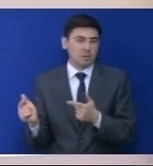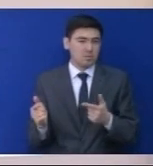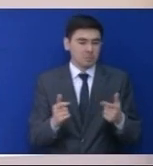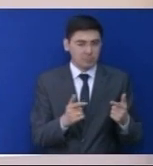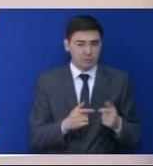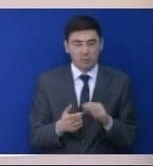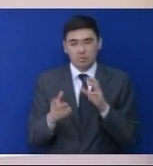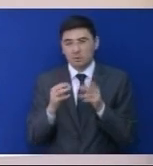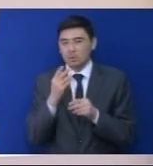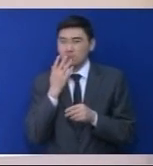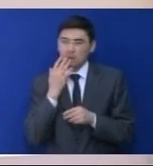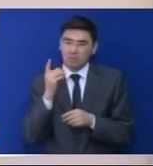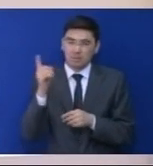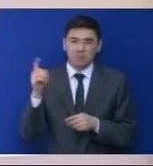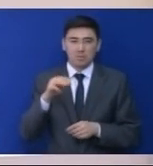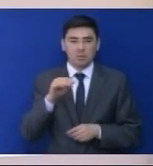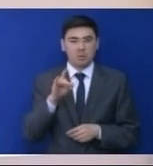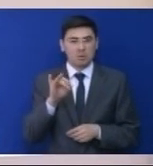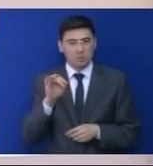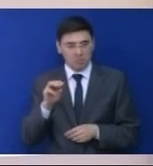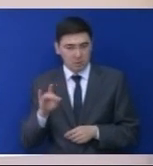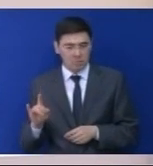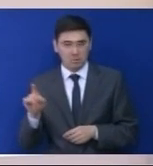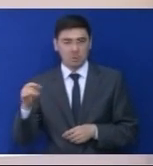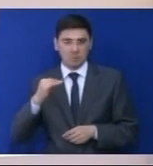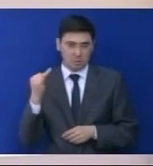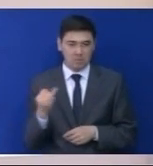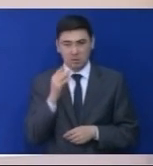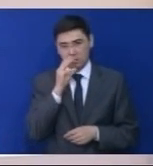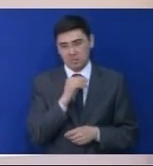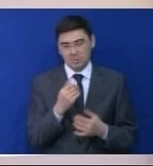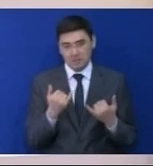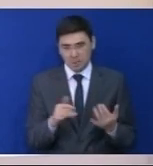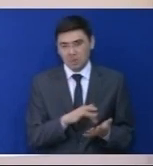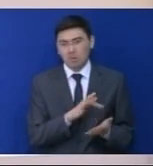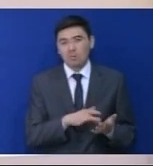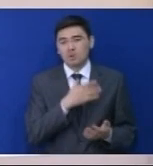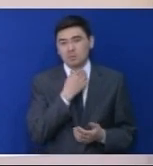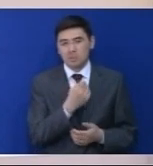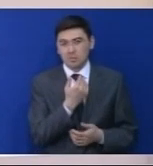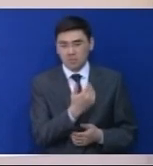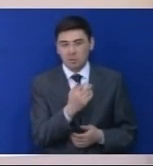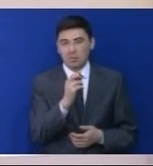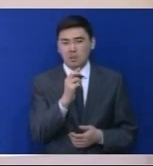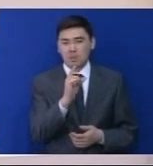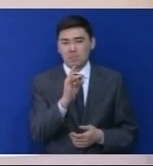туристтер де қызығушылық танытуда. Естеріңізге сала кетсек, бүгінде туристік бренд пен Семей қаласының логотипі